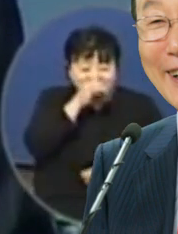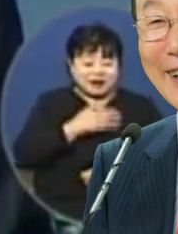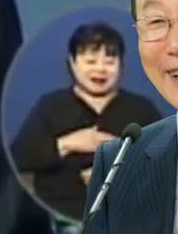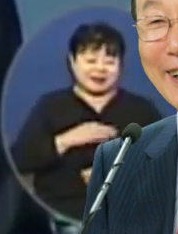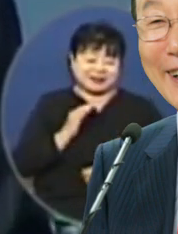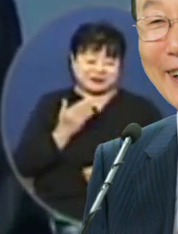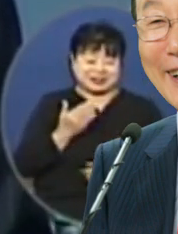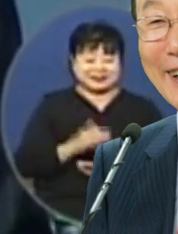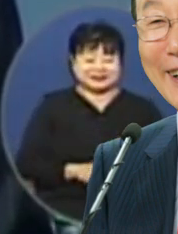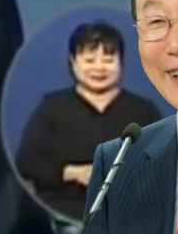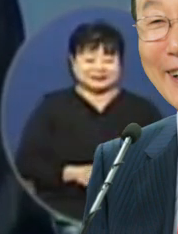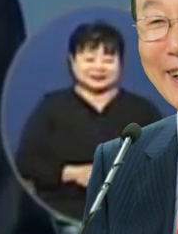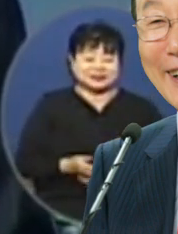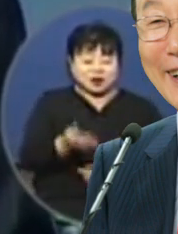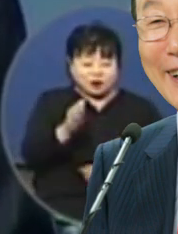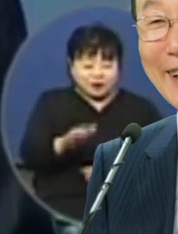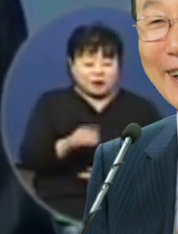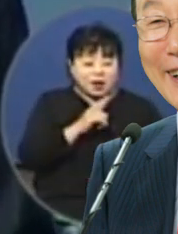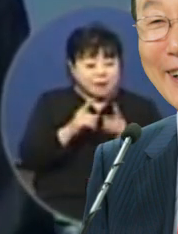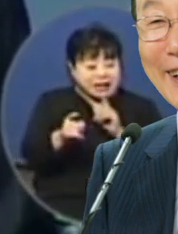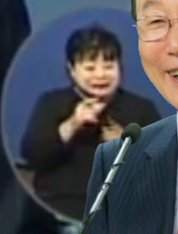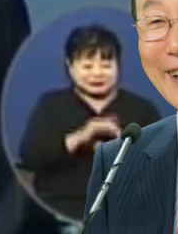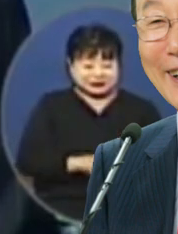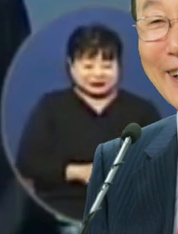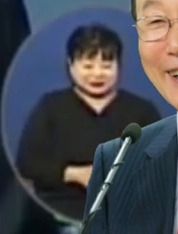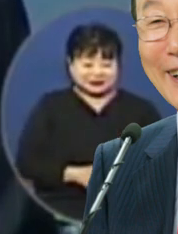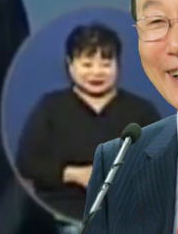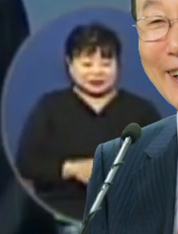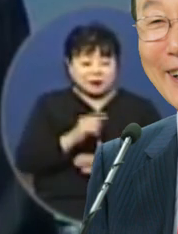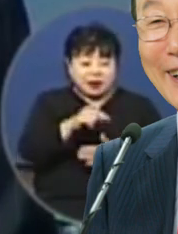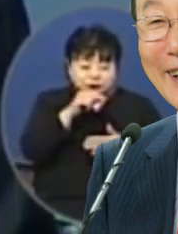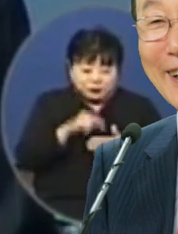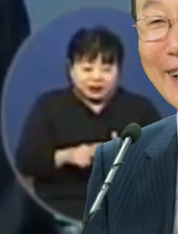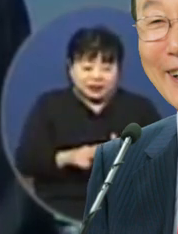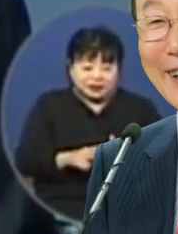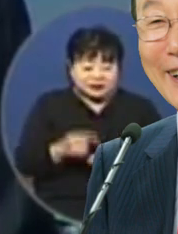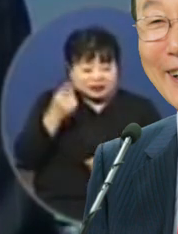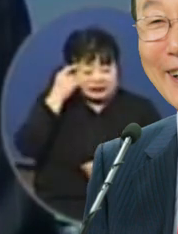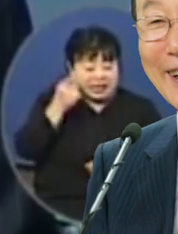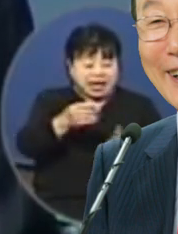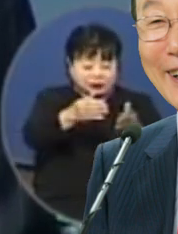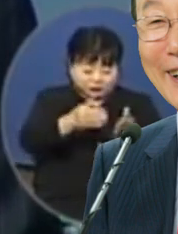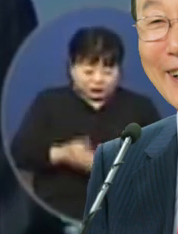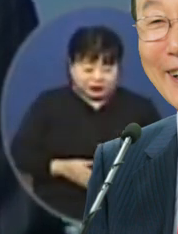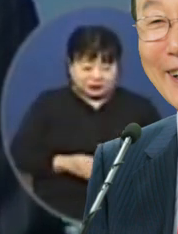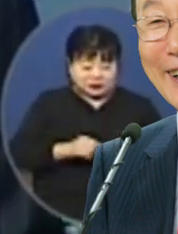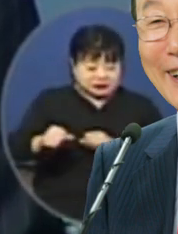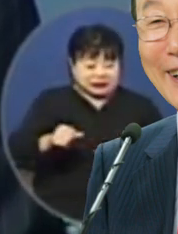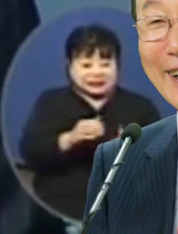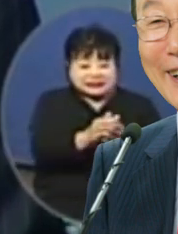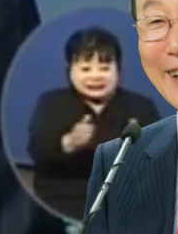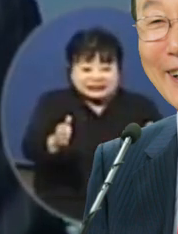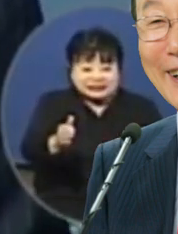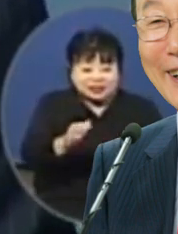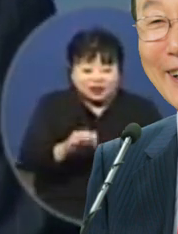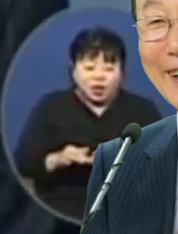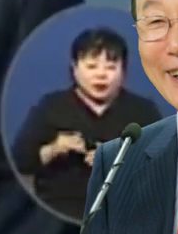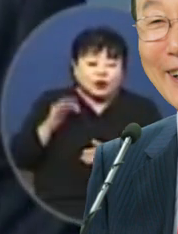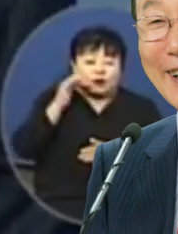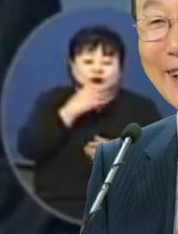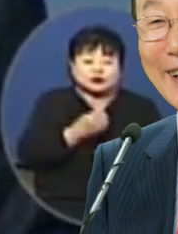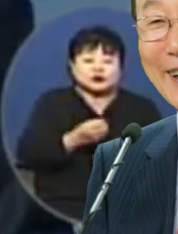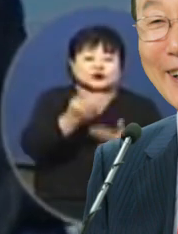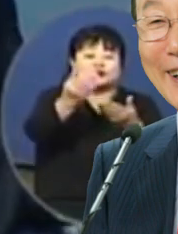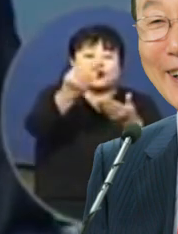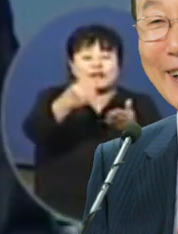알아야 되는 것입니다. 그러면 그 말씀이 마음속에서 상상을 통하여 역사하기 시작하면 넘치는